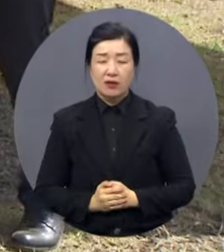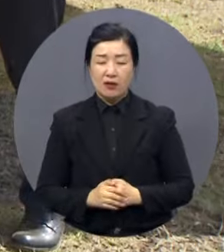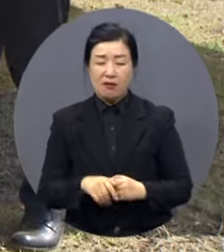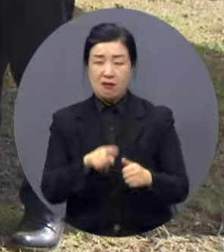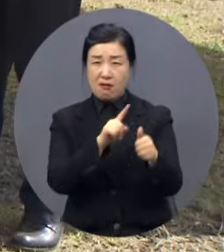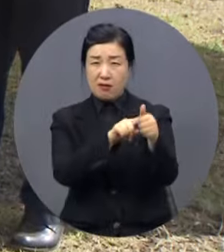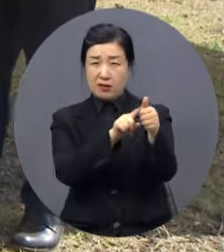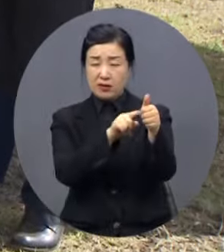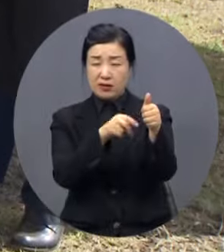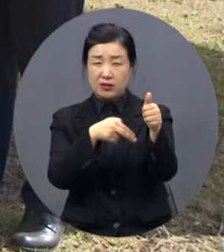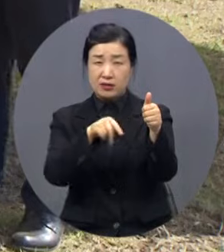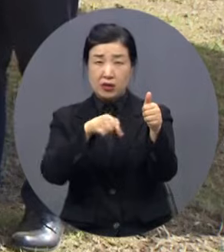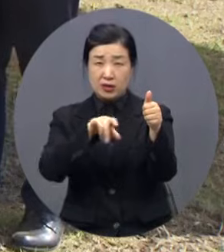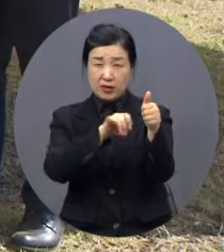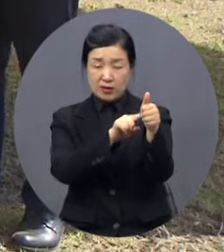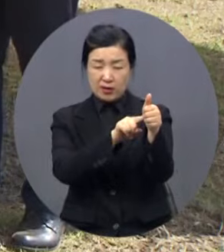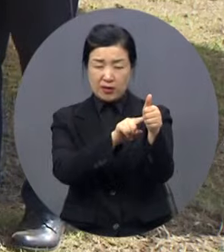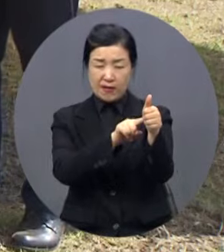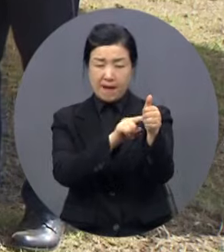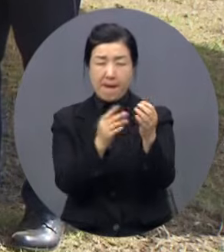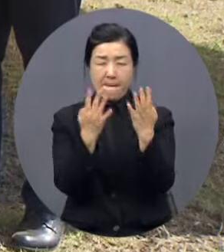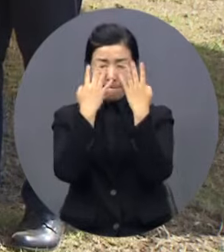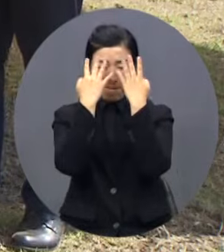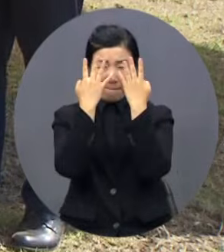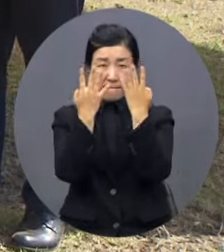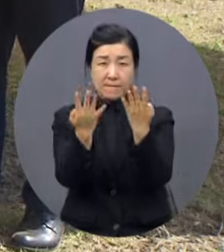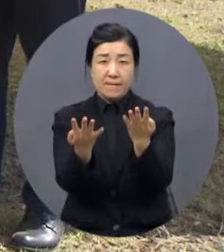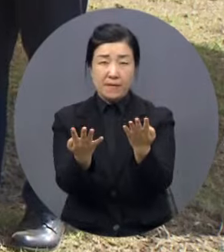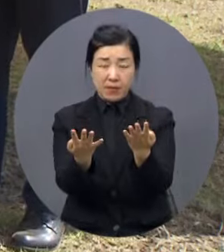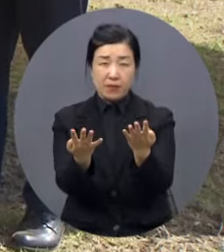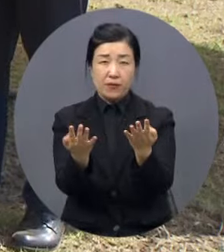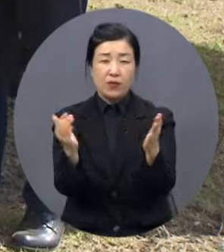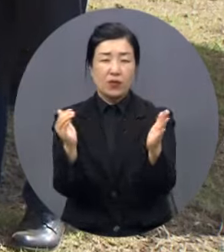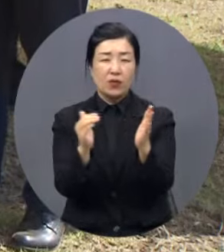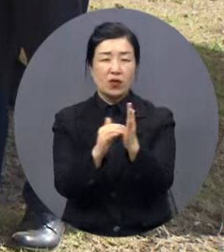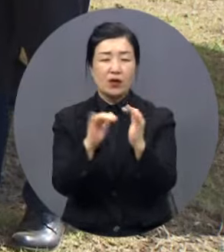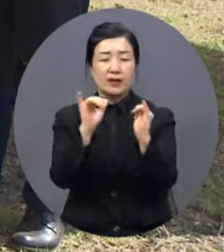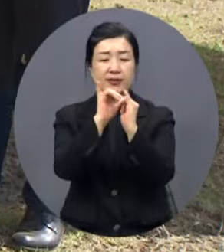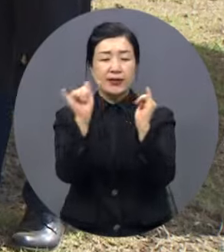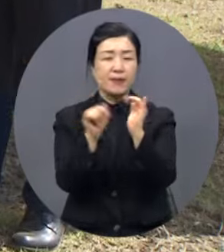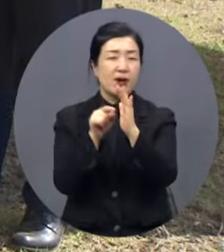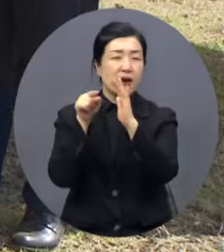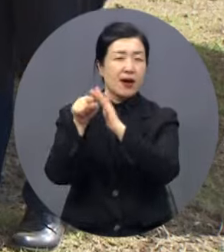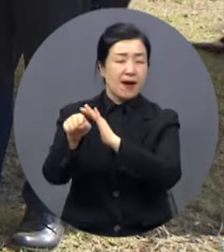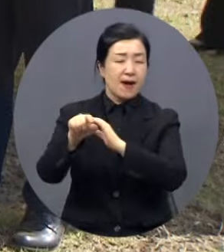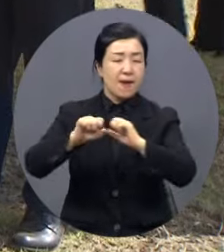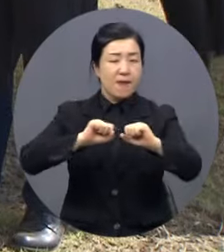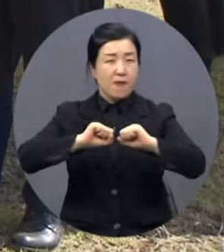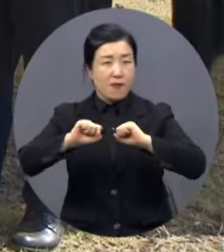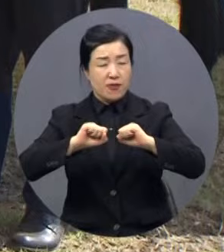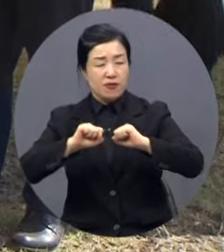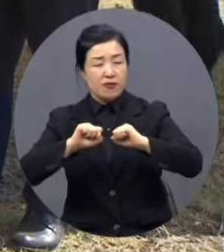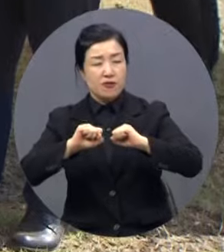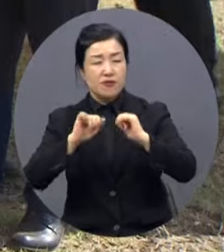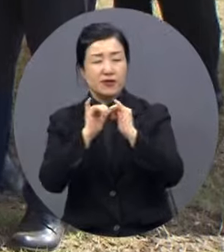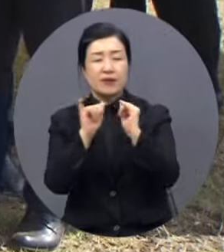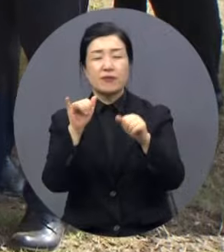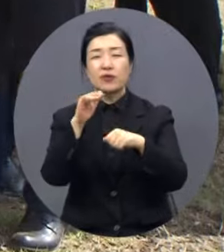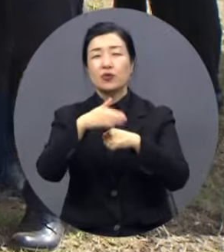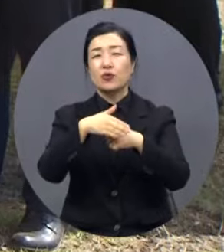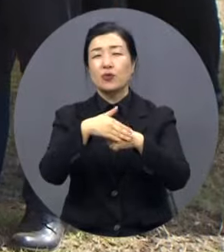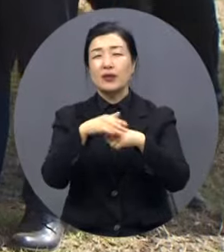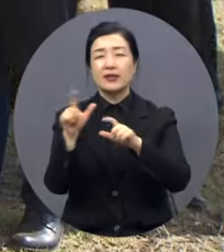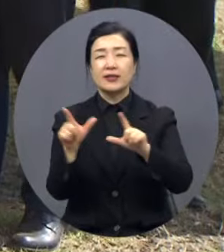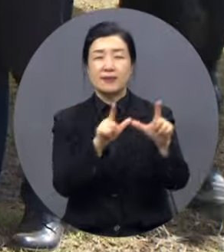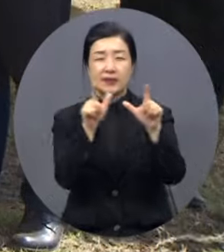서장님이 저희들을 석방 시키면서 사회에 나가서 도움이 되는 일을 하라고